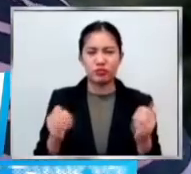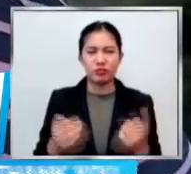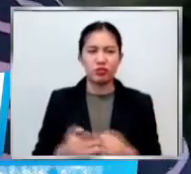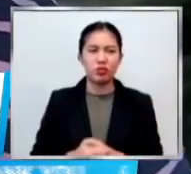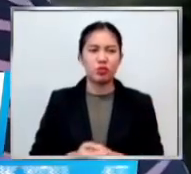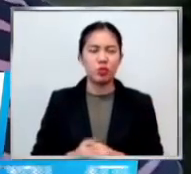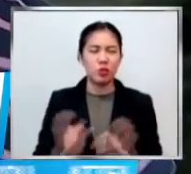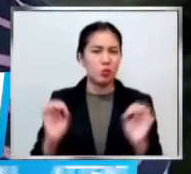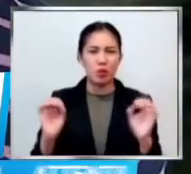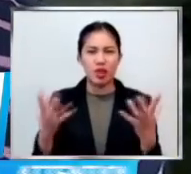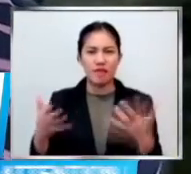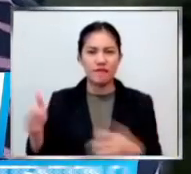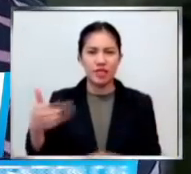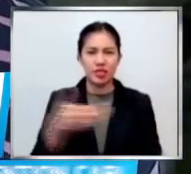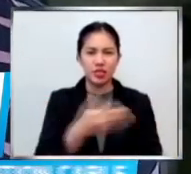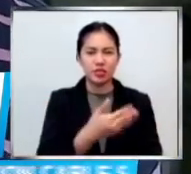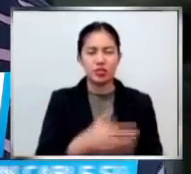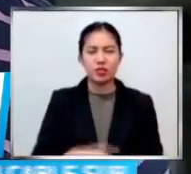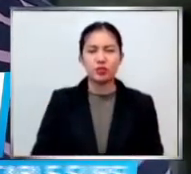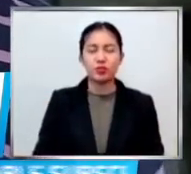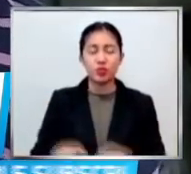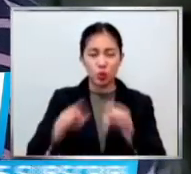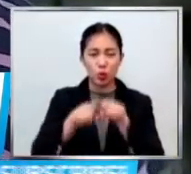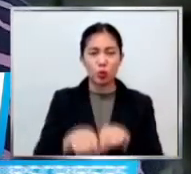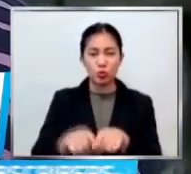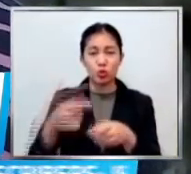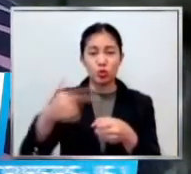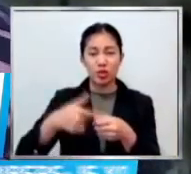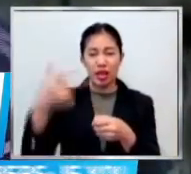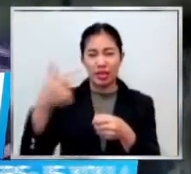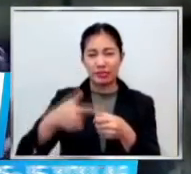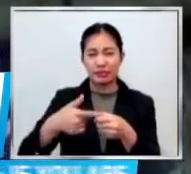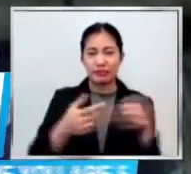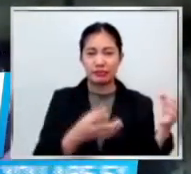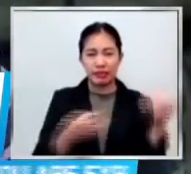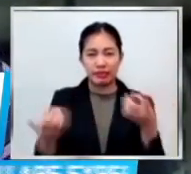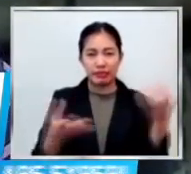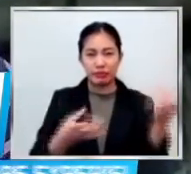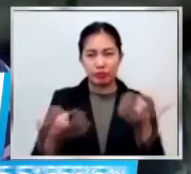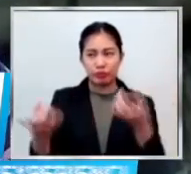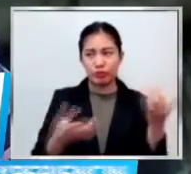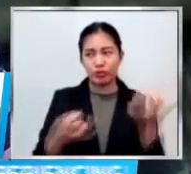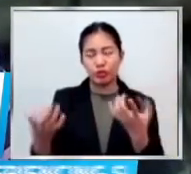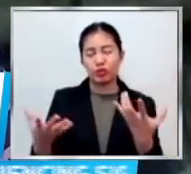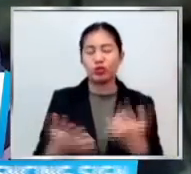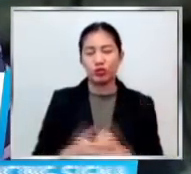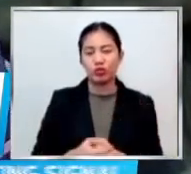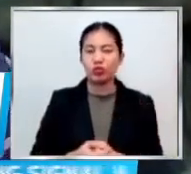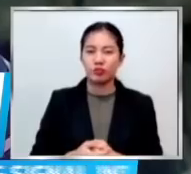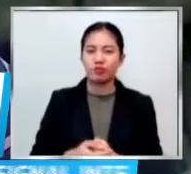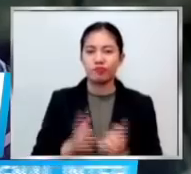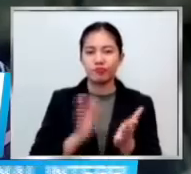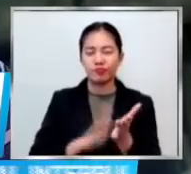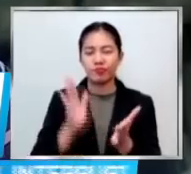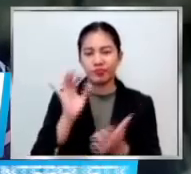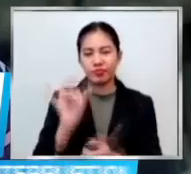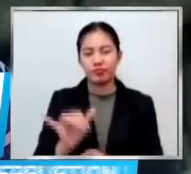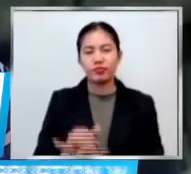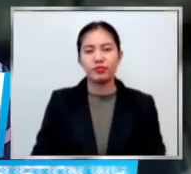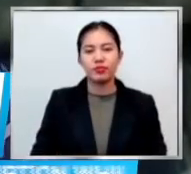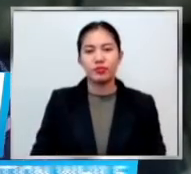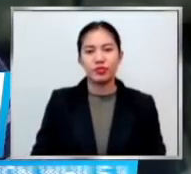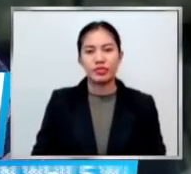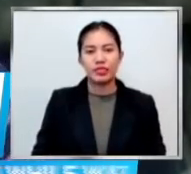Medyo mataas daw po yung krudo, kaya yung biyahe nila, pagkukonti, malulugi sila. Kaya talagang iniintay nilang